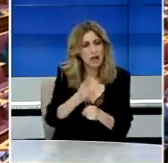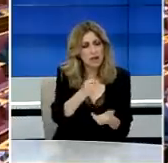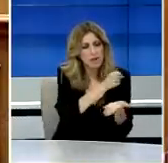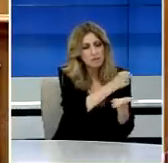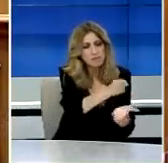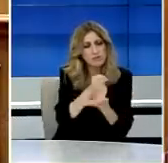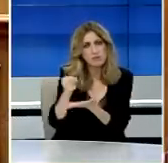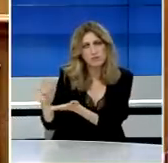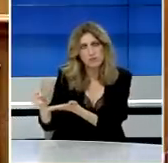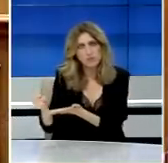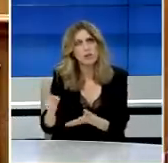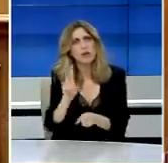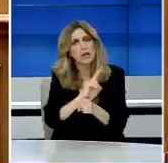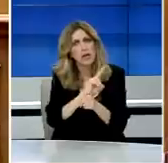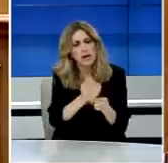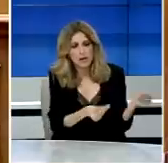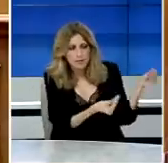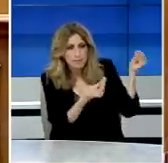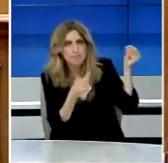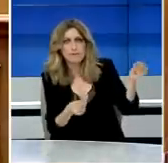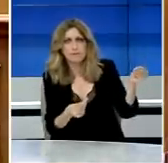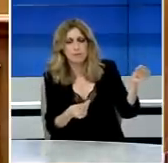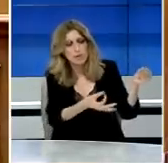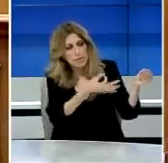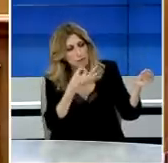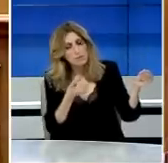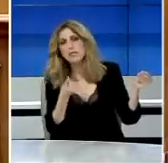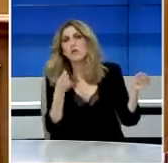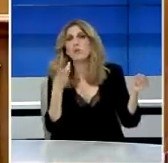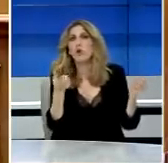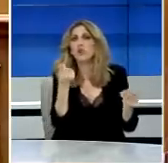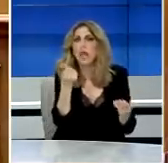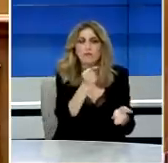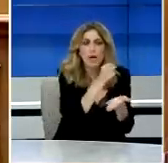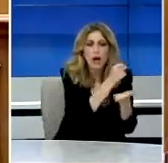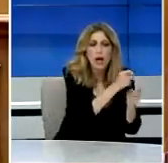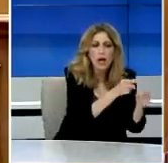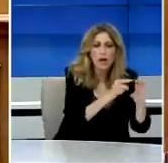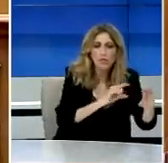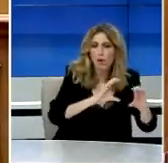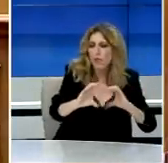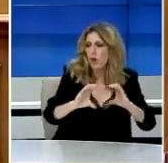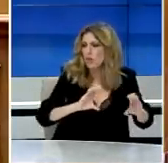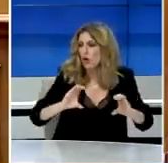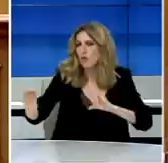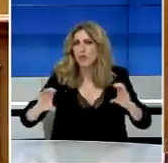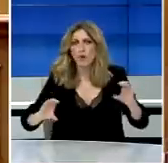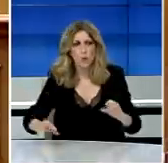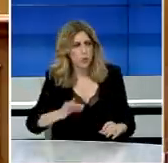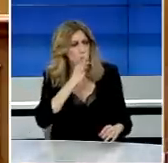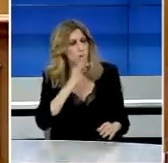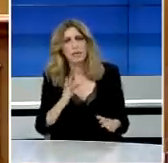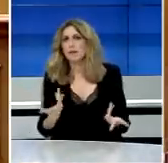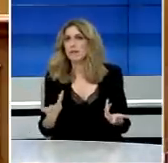με ποια κριτήρια. Γιατί δεν έρχεστε να πείτε. Τι φοβάστε. Υπάρχει ο